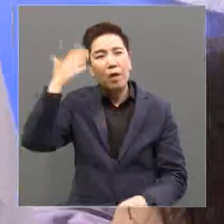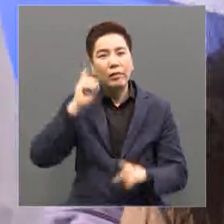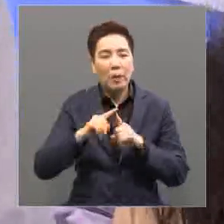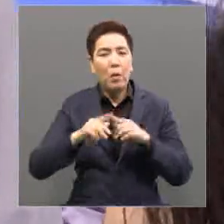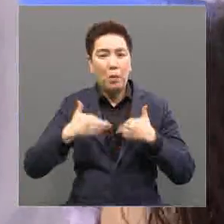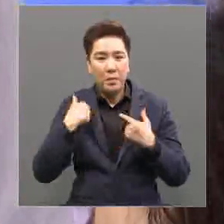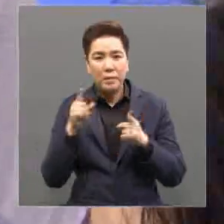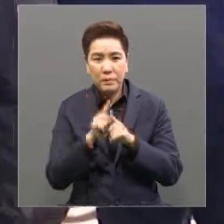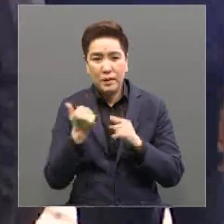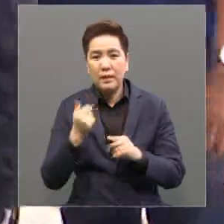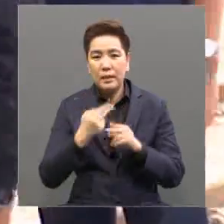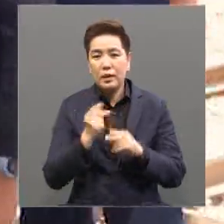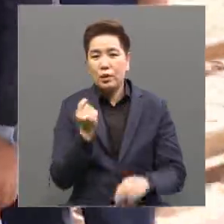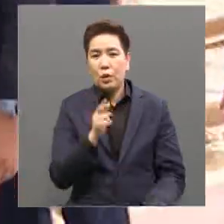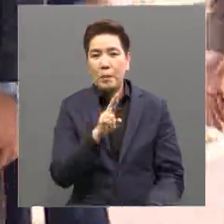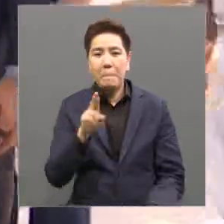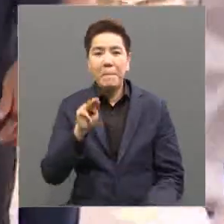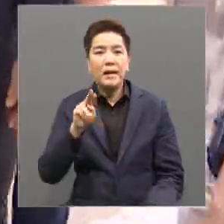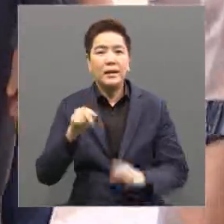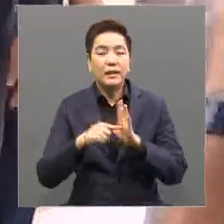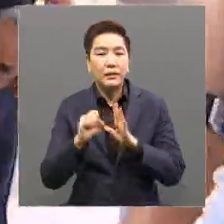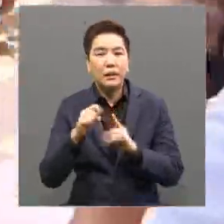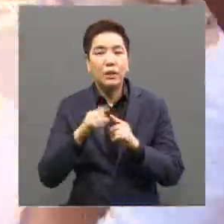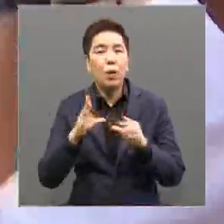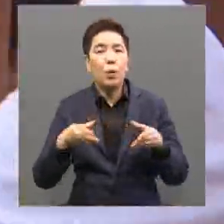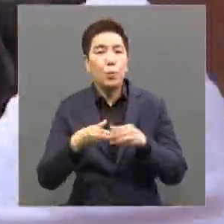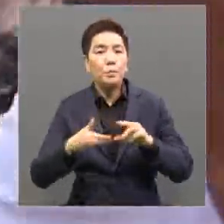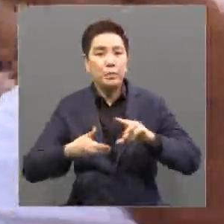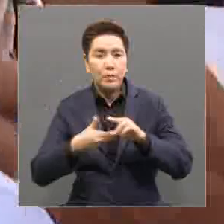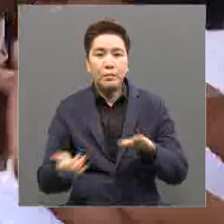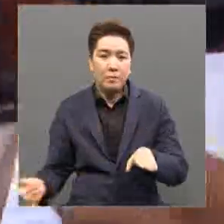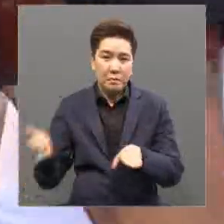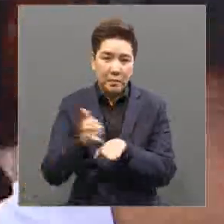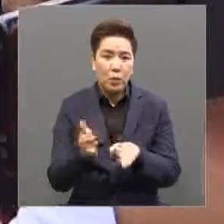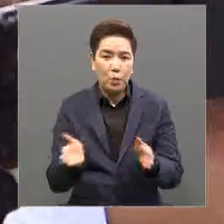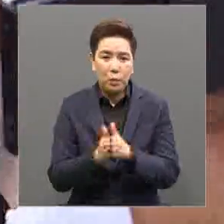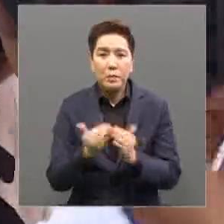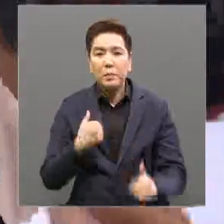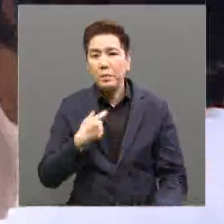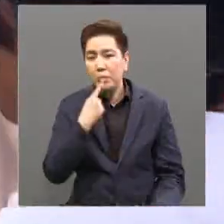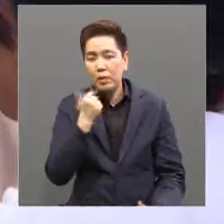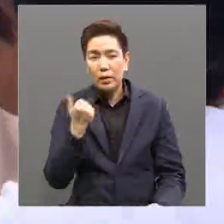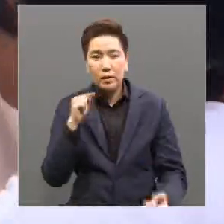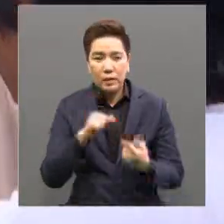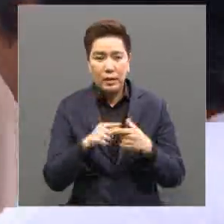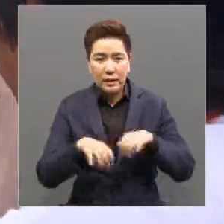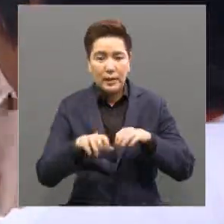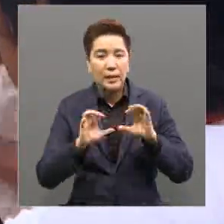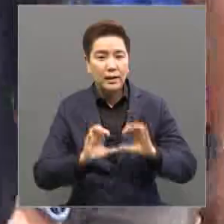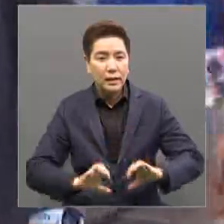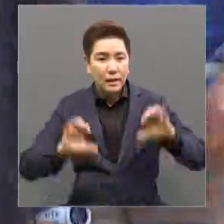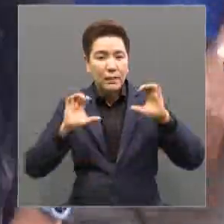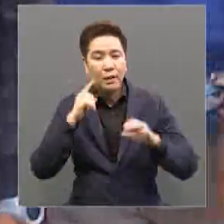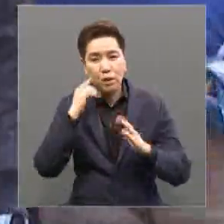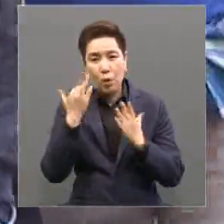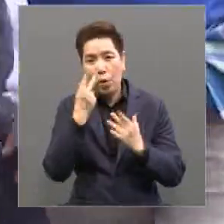ยนะขณะที่ร้อยเอกธรรมนัสพรหมเผ่าแกนนำพรรคพลังประชารัฐได้ร่วมเดินทางไปในครั้งนี้ยืนยันครับว่าการจับคู่จัดตั้งรัฐบาลเนี่ยต้